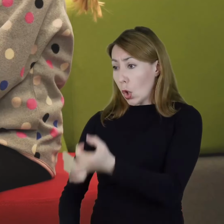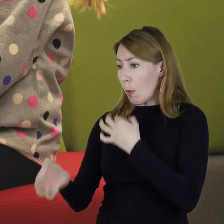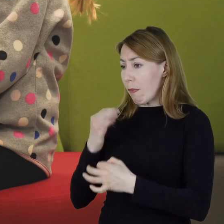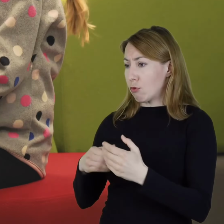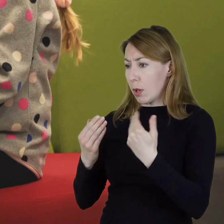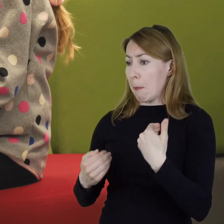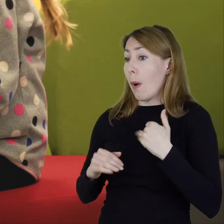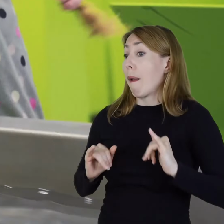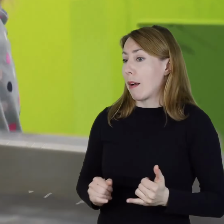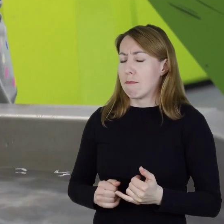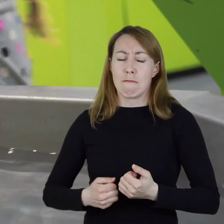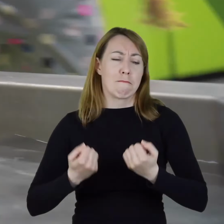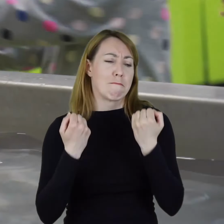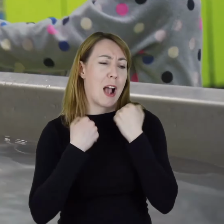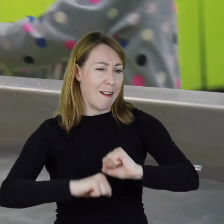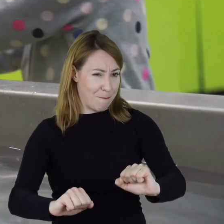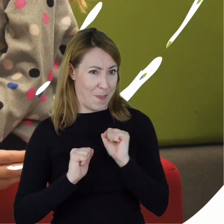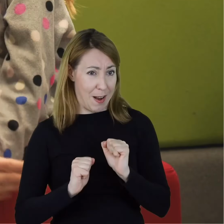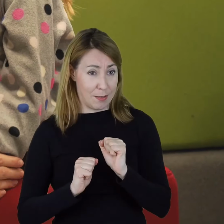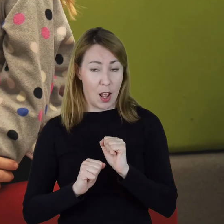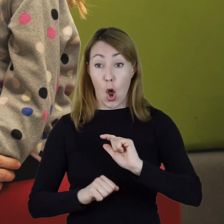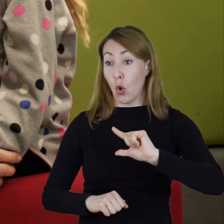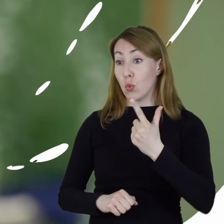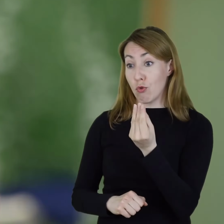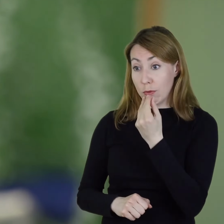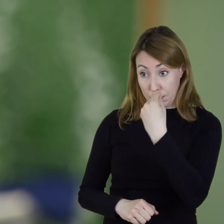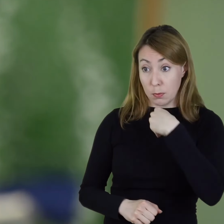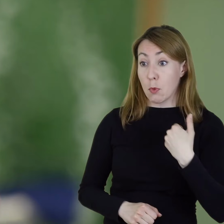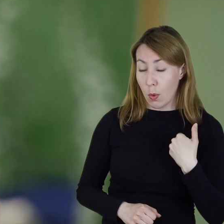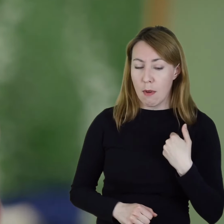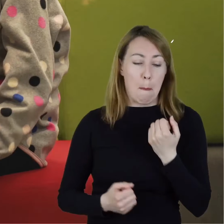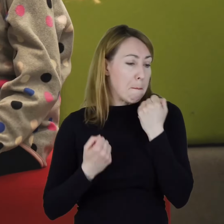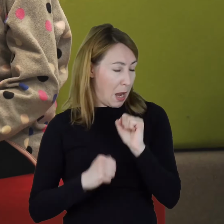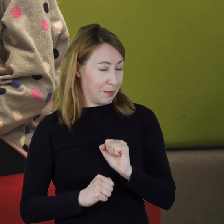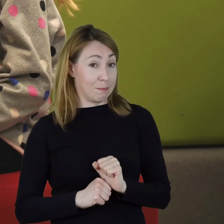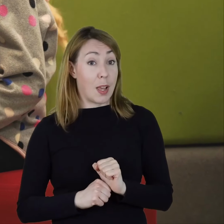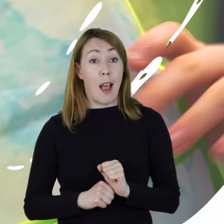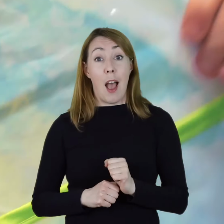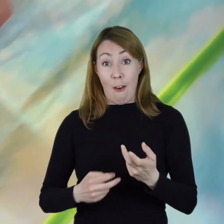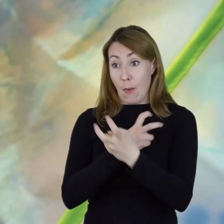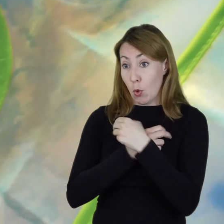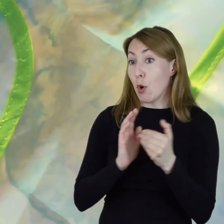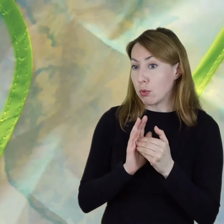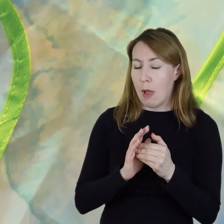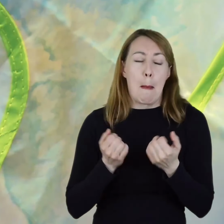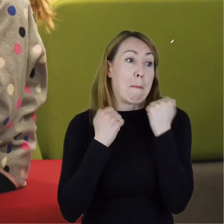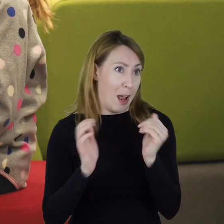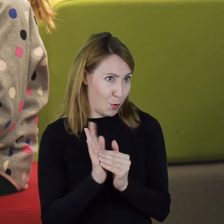minął dzień? Ale to bardzo fajnie. A drugie śniadanie zjedzone? Ale to bardzo. I fartuszek się przydał? Ale